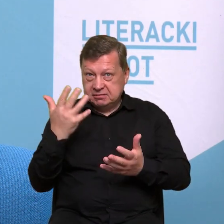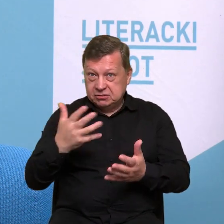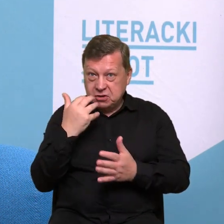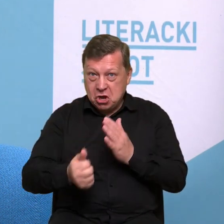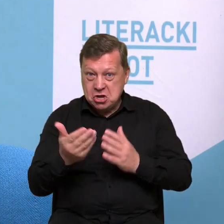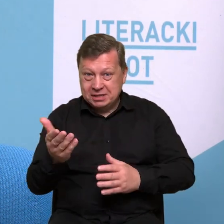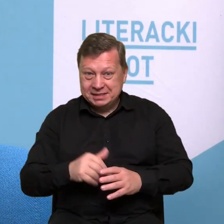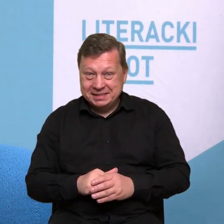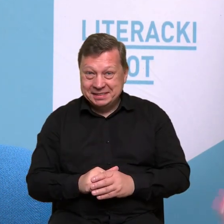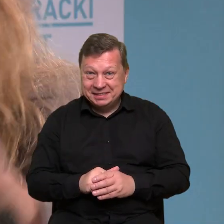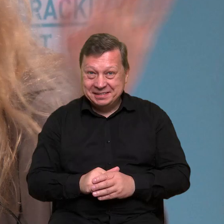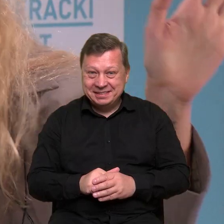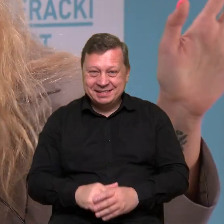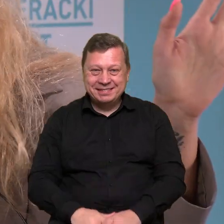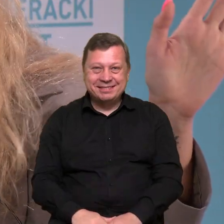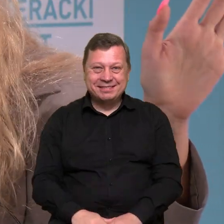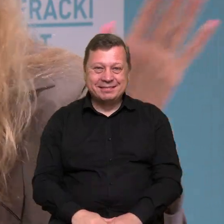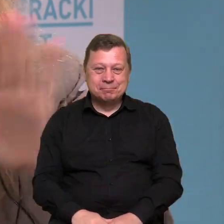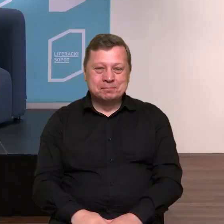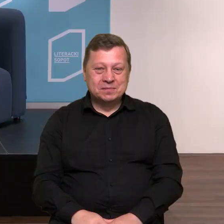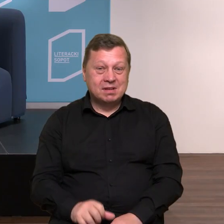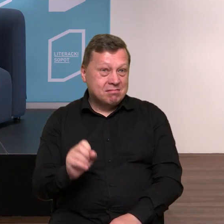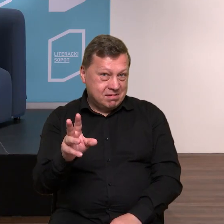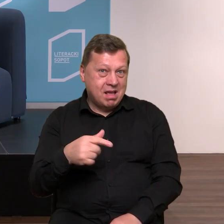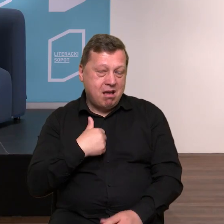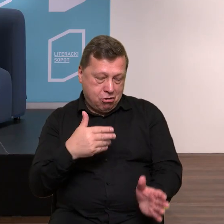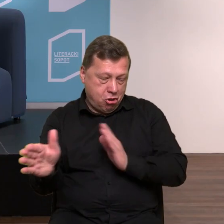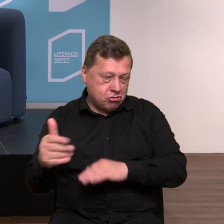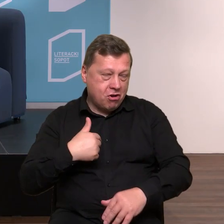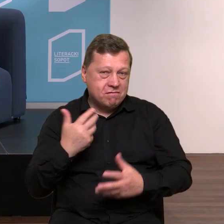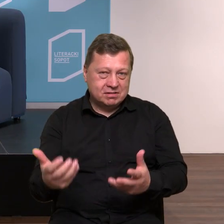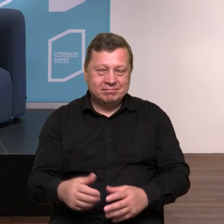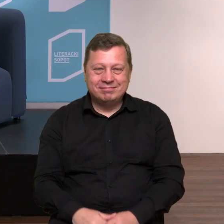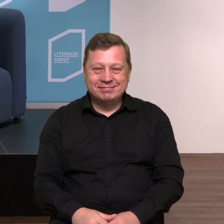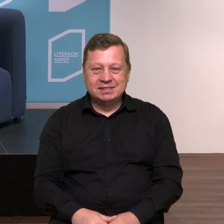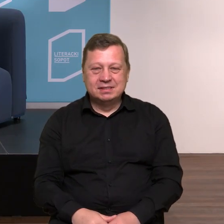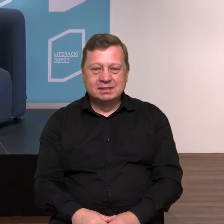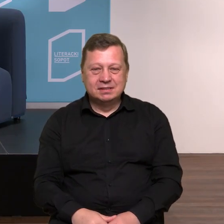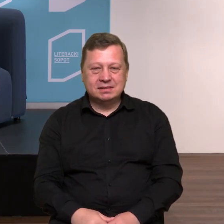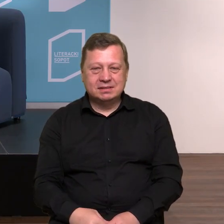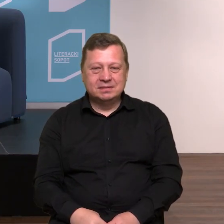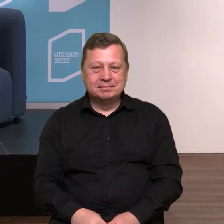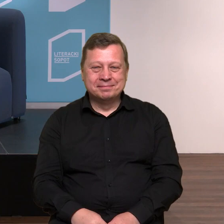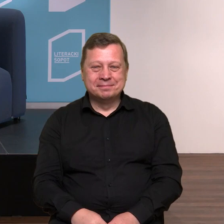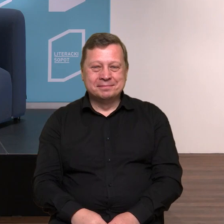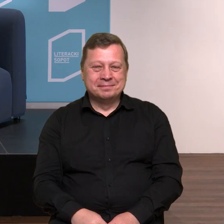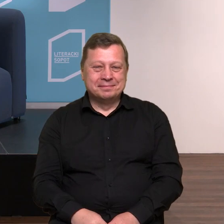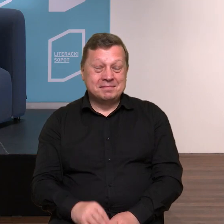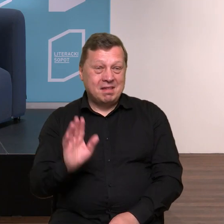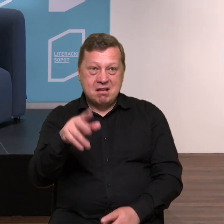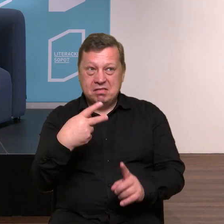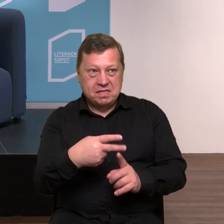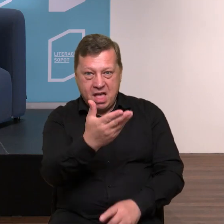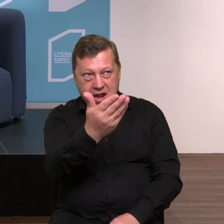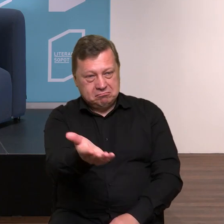korzystała. Ich bin bereit. Jestem na to gotowa. Także stacje